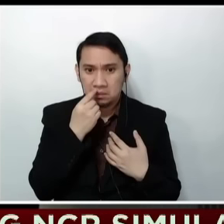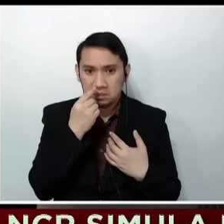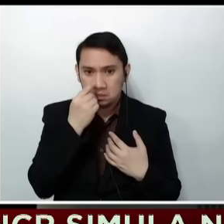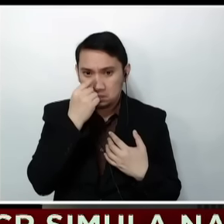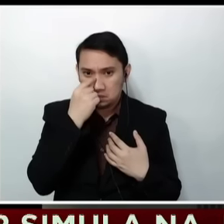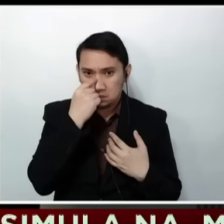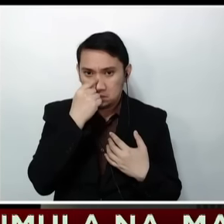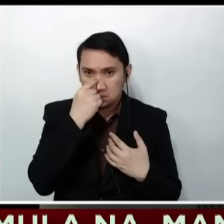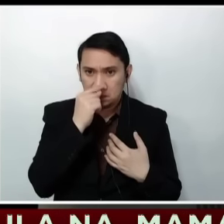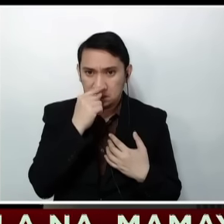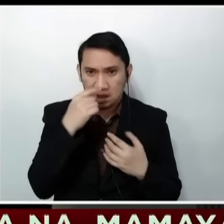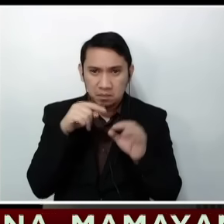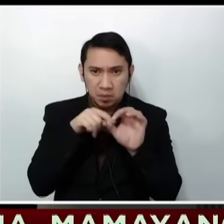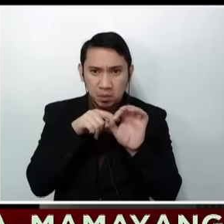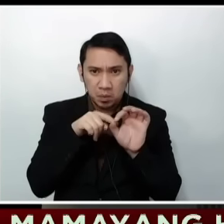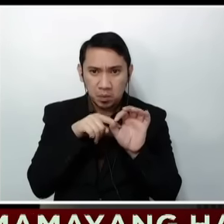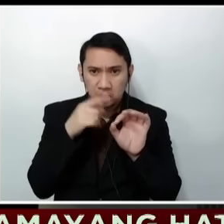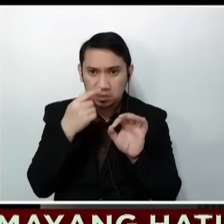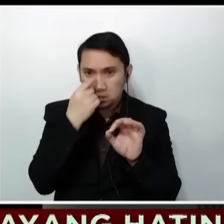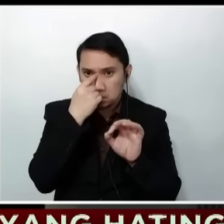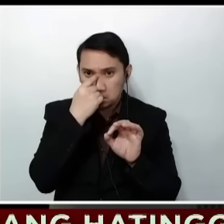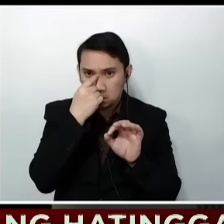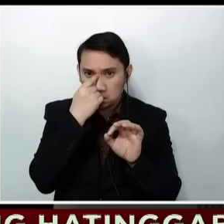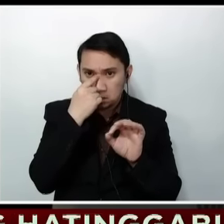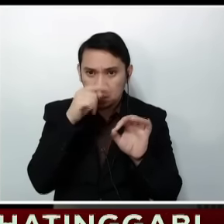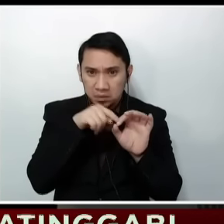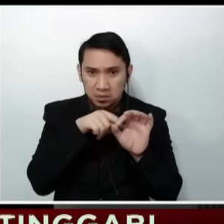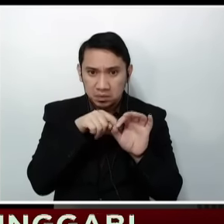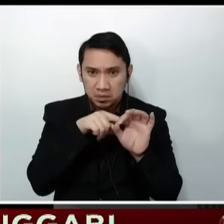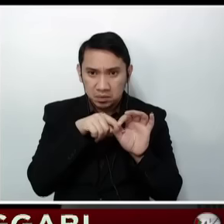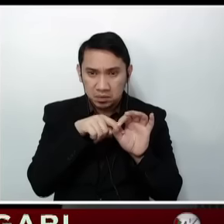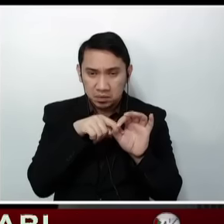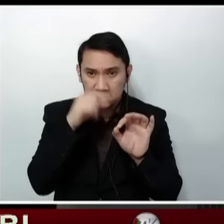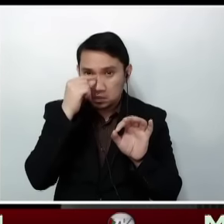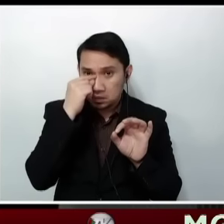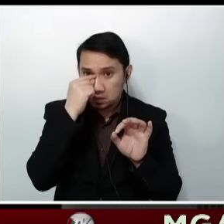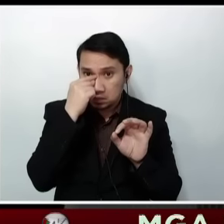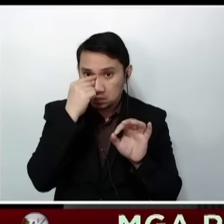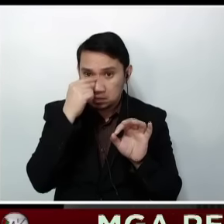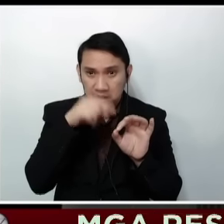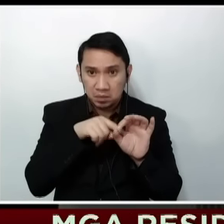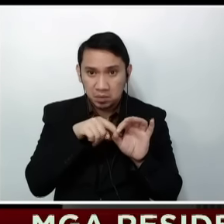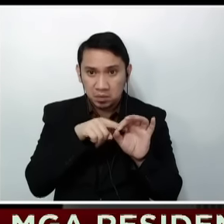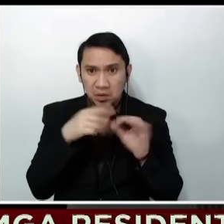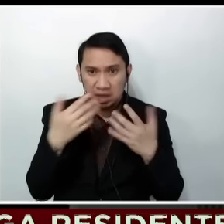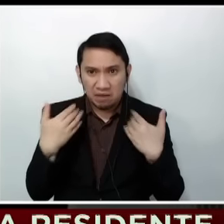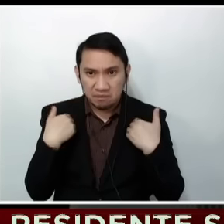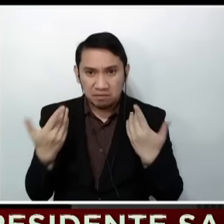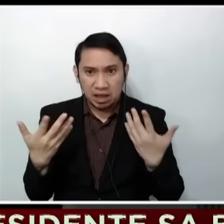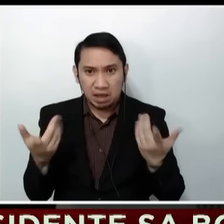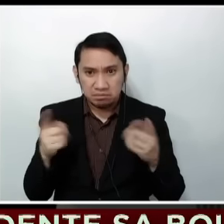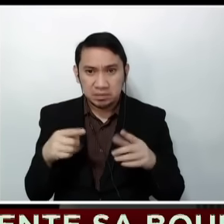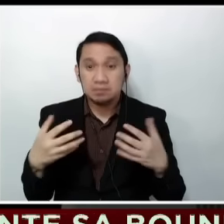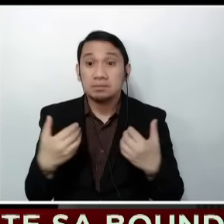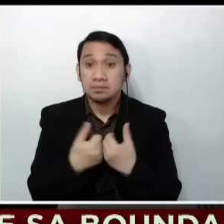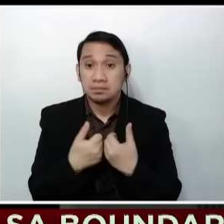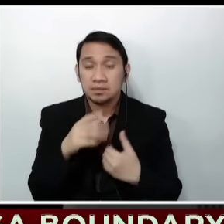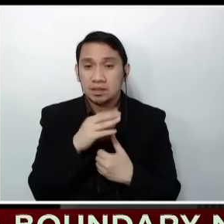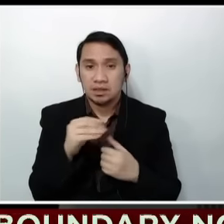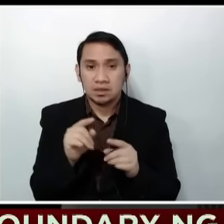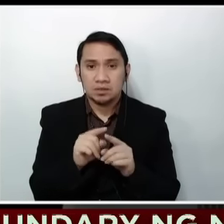ng mata, between ng mata at saka ng ilong. Tapos yung sa